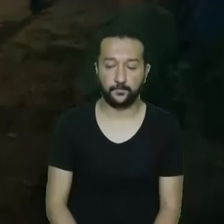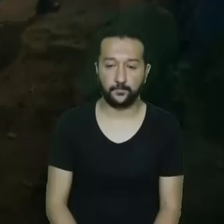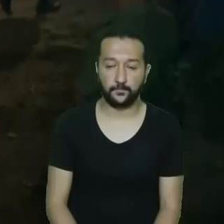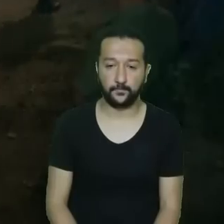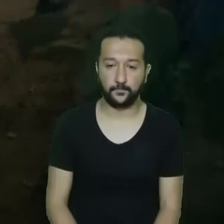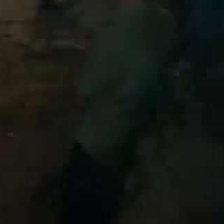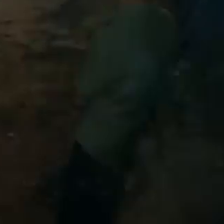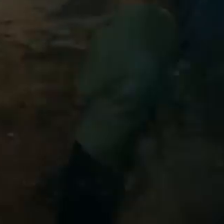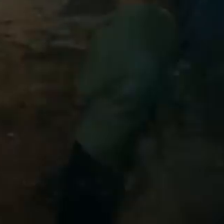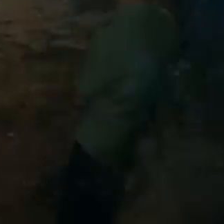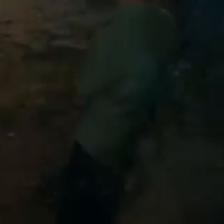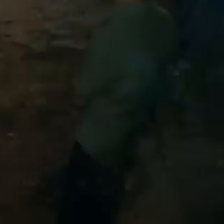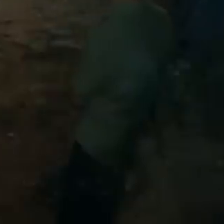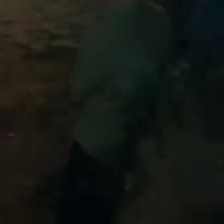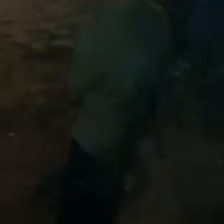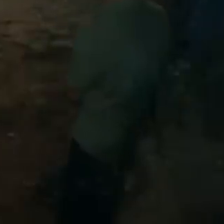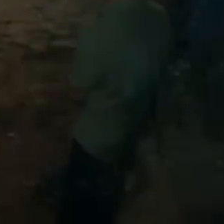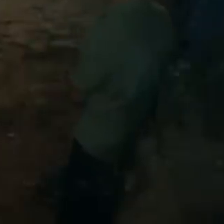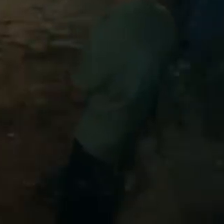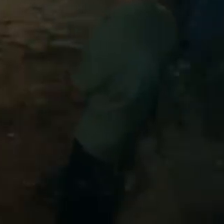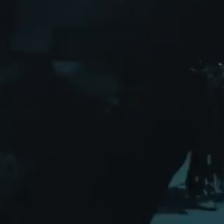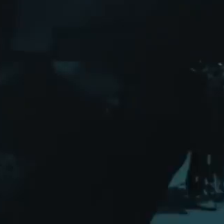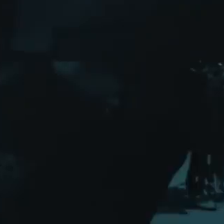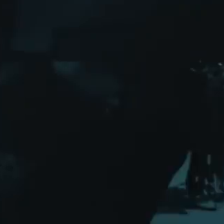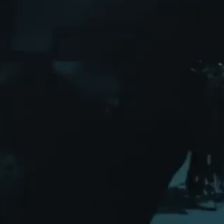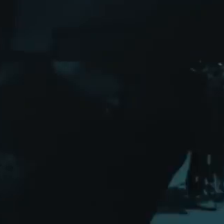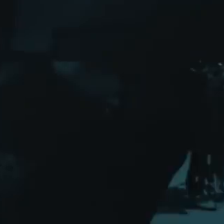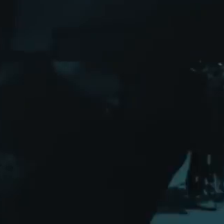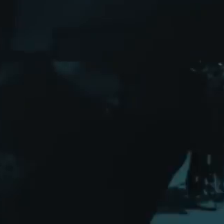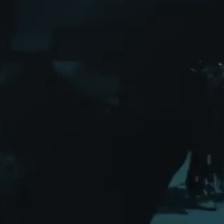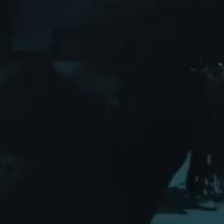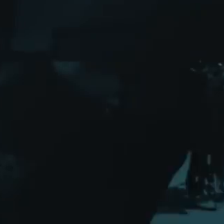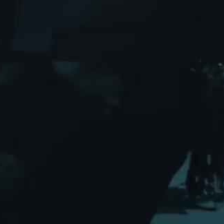Cümbür cemaat askerlerle eve girdiler. Kasabalılar kapıya dizili hayretle